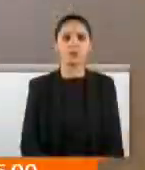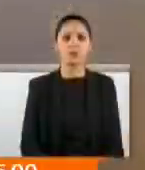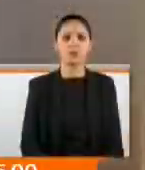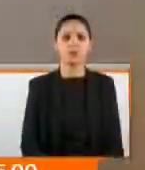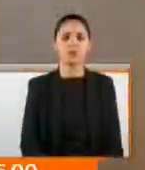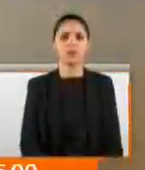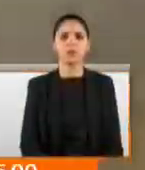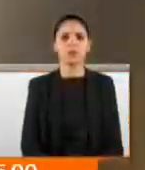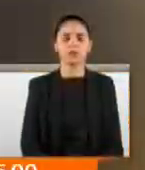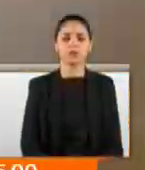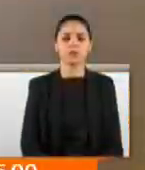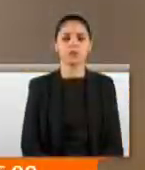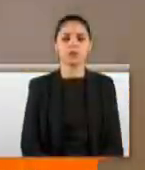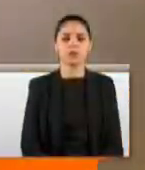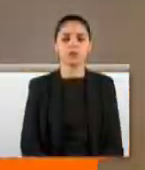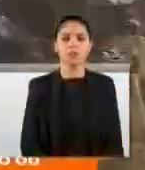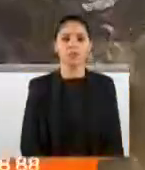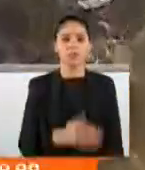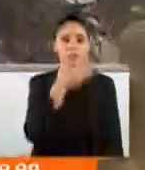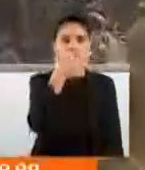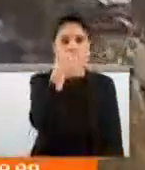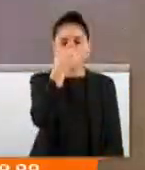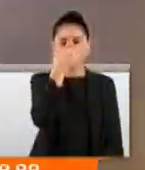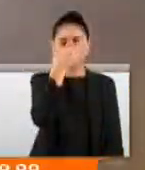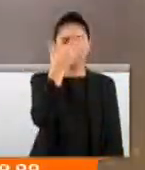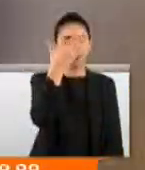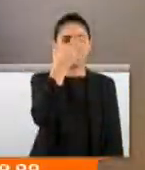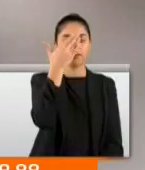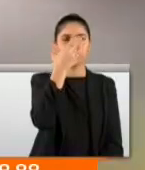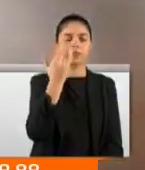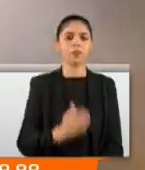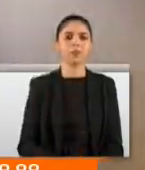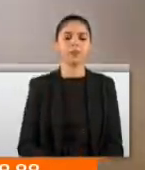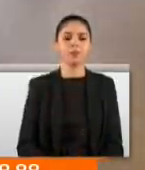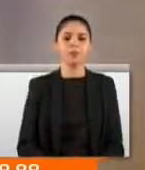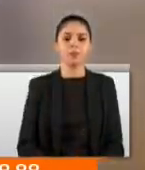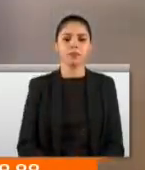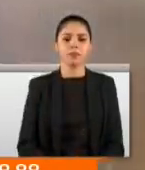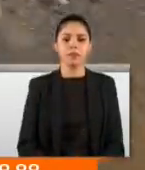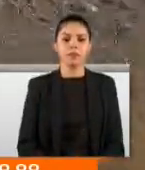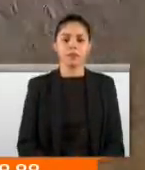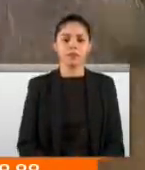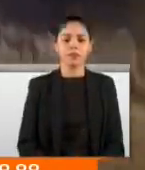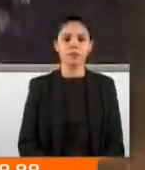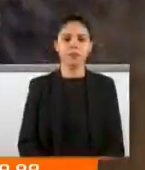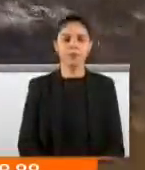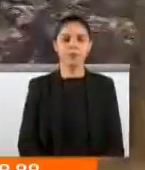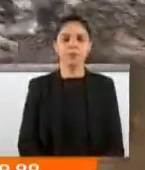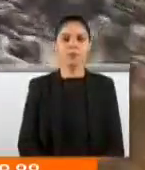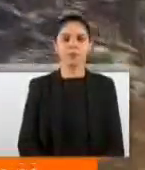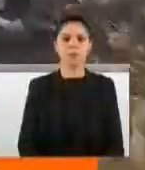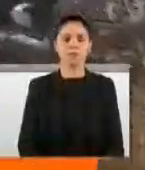Benim yetiştirdiğim köpeğimi yakmışlar ya özellikle ya. Ya şuna bir bakın. Allah korkusu yok mu kimsede ya?